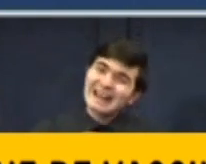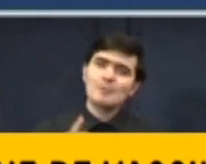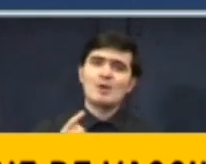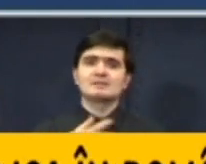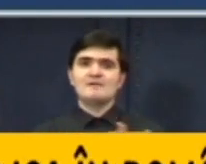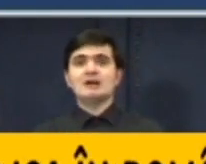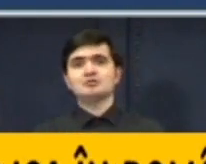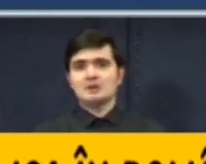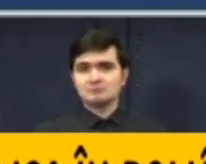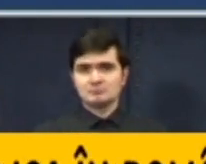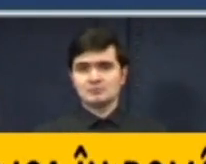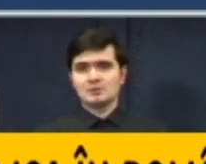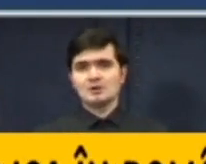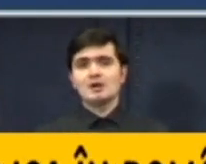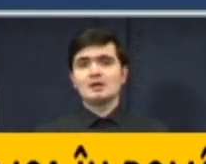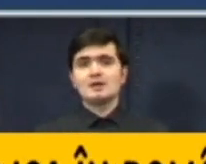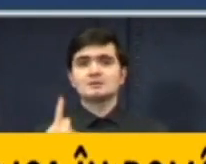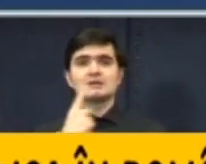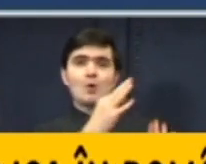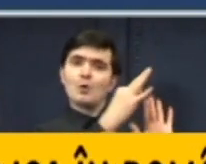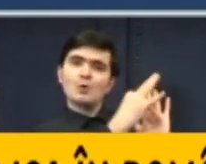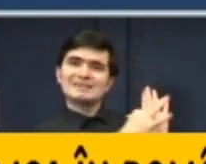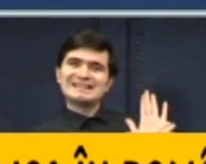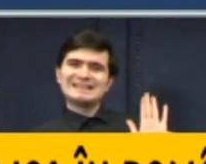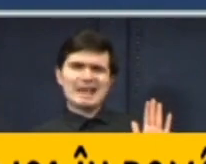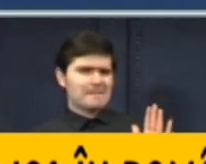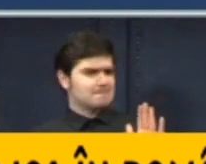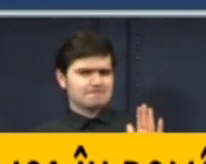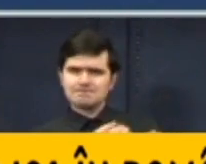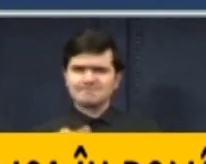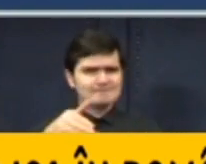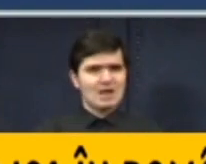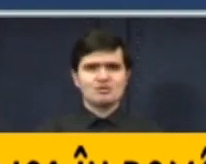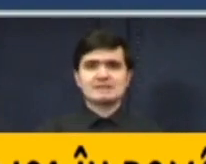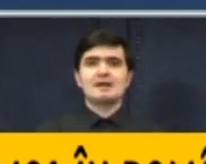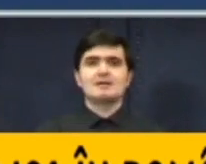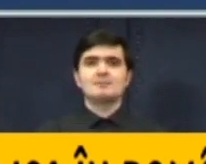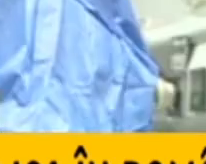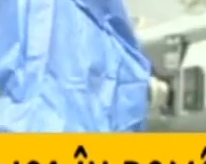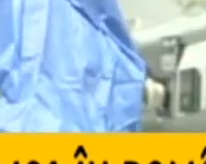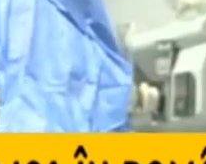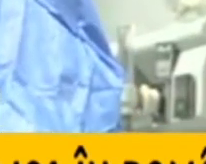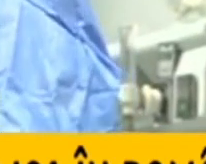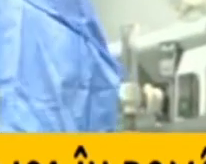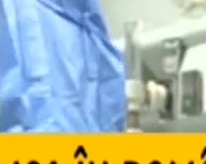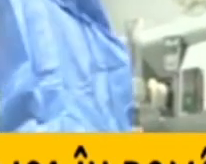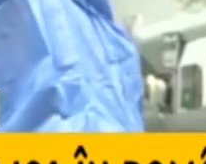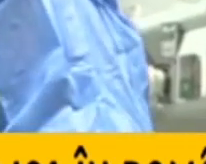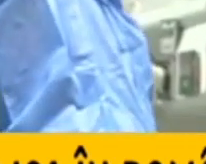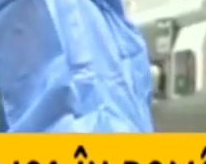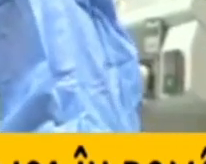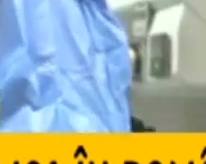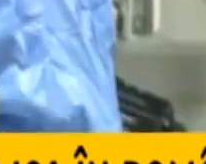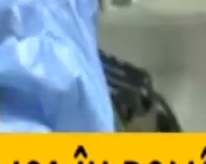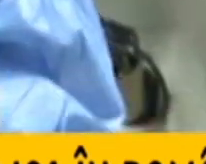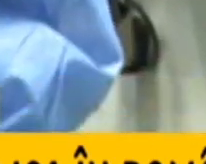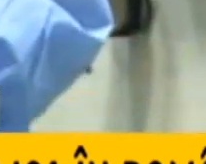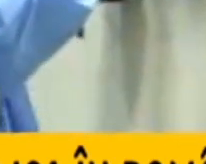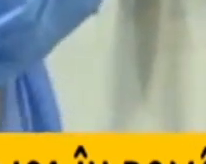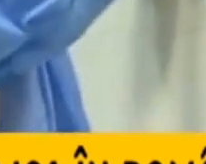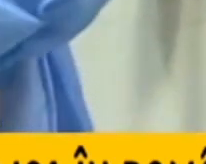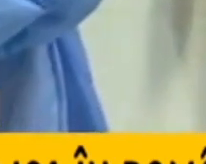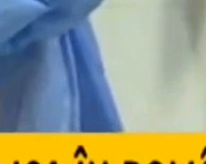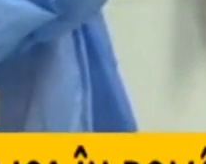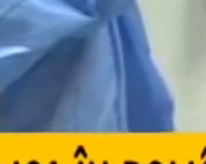vaccinăm. Este o condiție necesară pentru a putea trece mai departe. Această adeverință electronică verde a fost